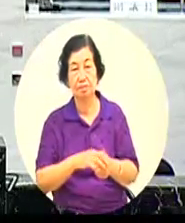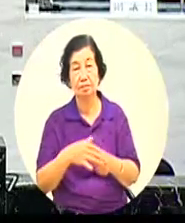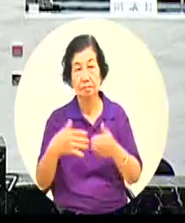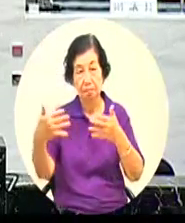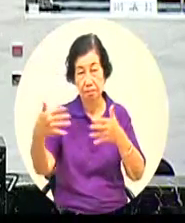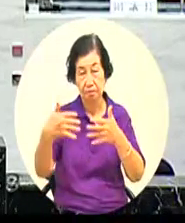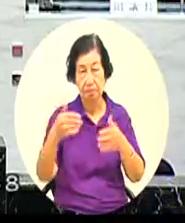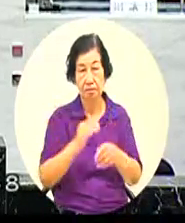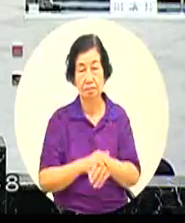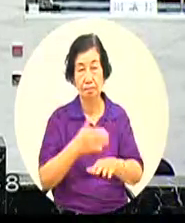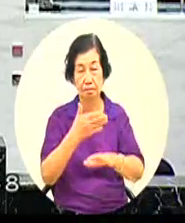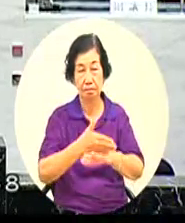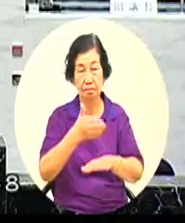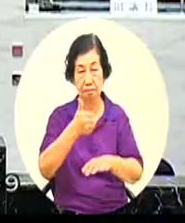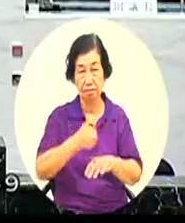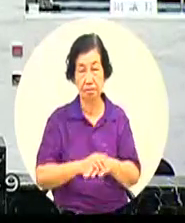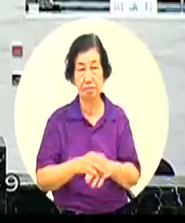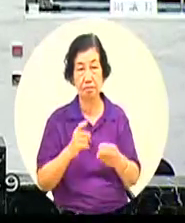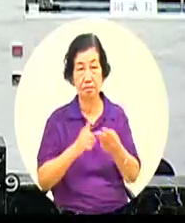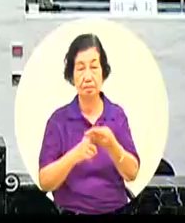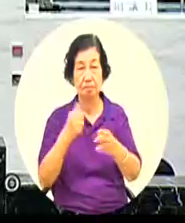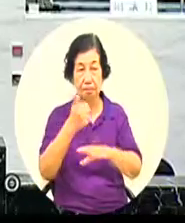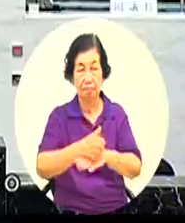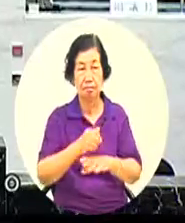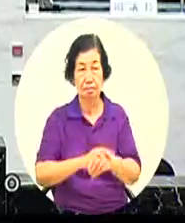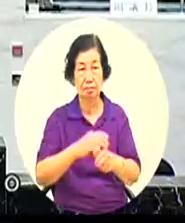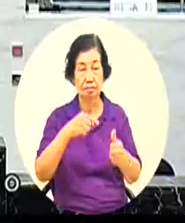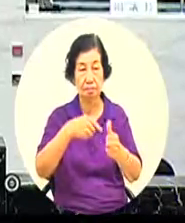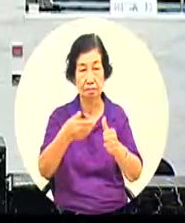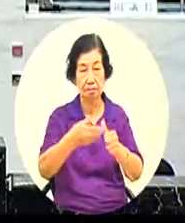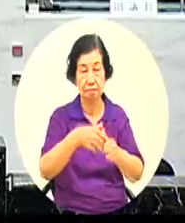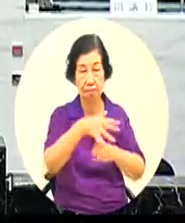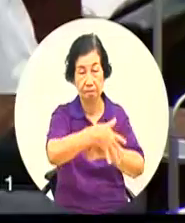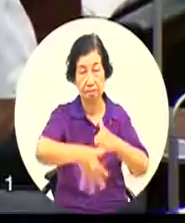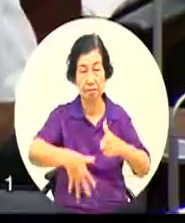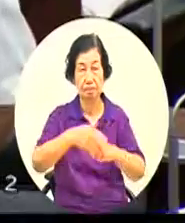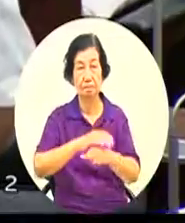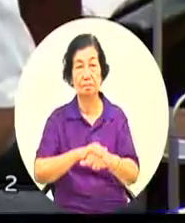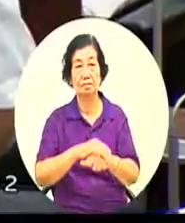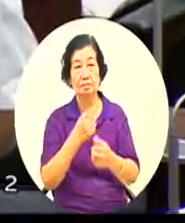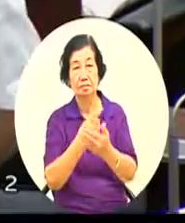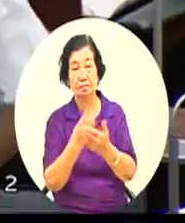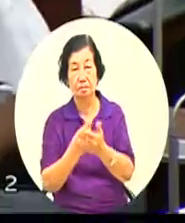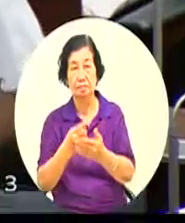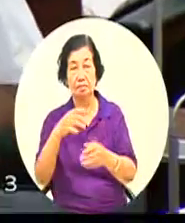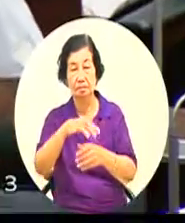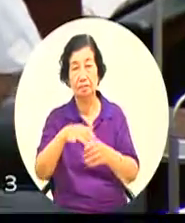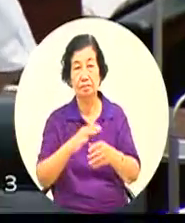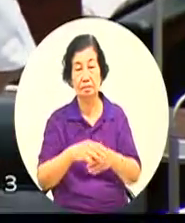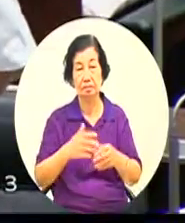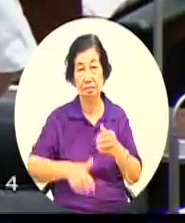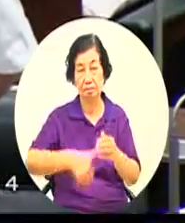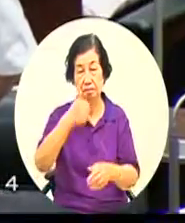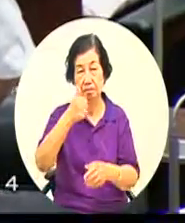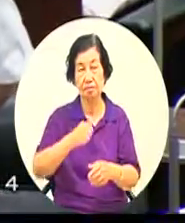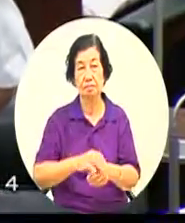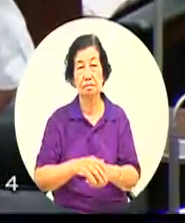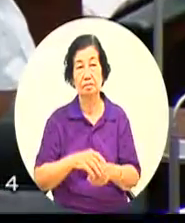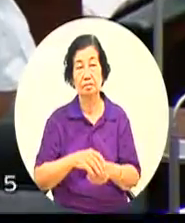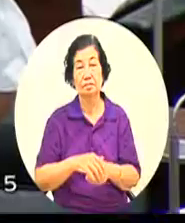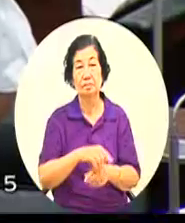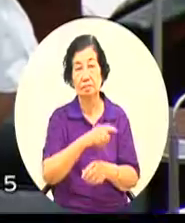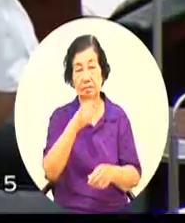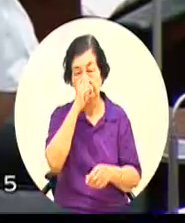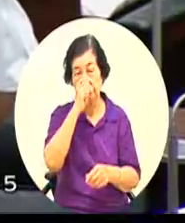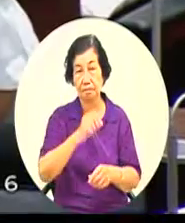感谢主席哈，林议员，按教育委员会各局处所长，大家高照，大家好。我有个几个议题啦